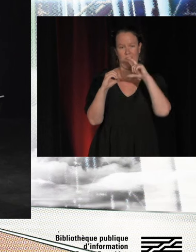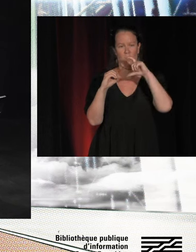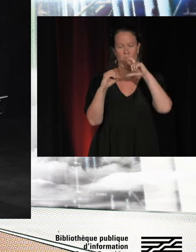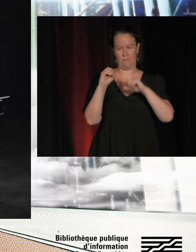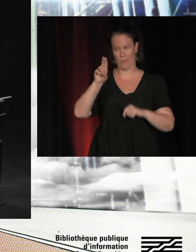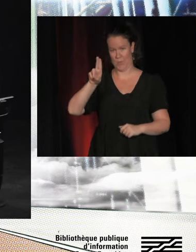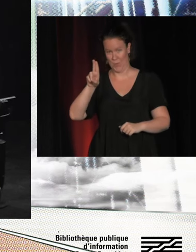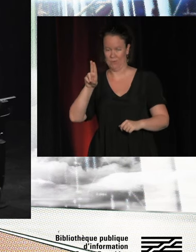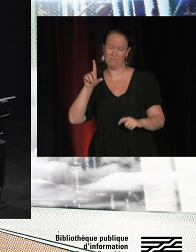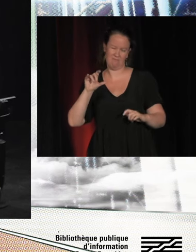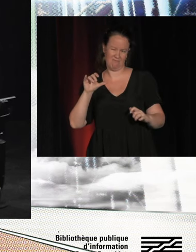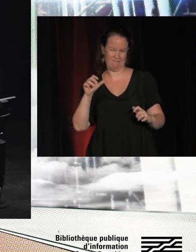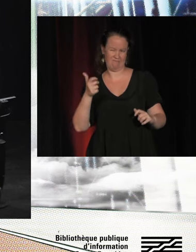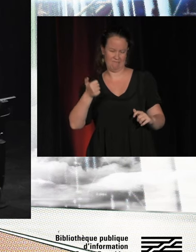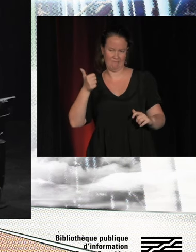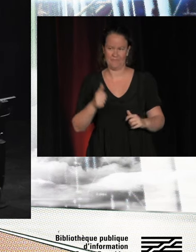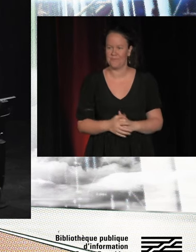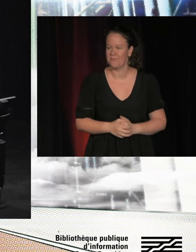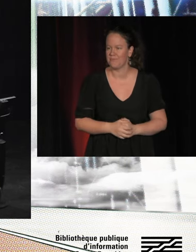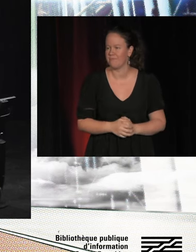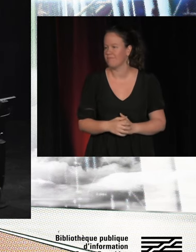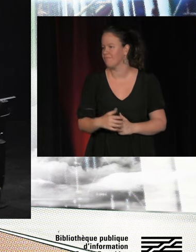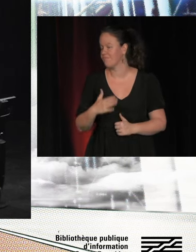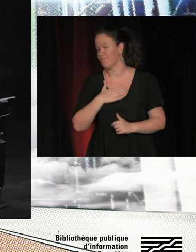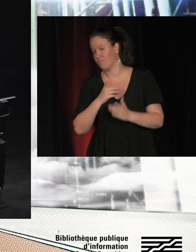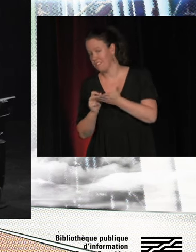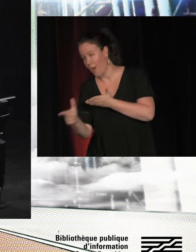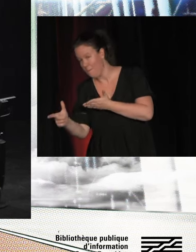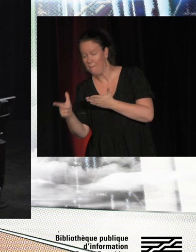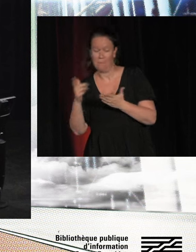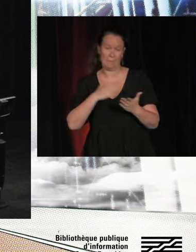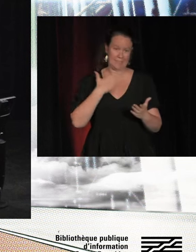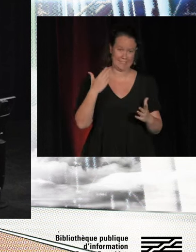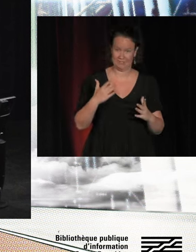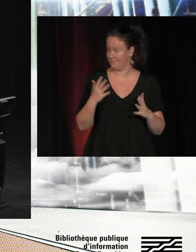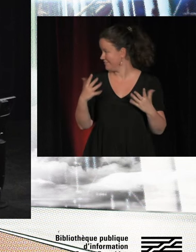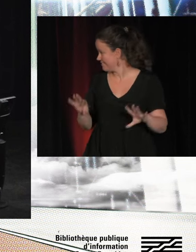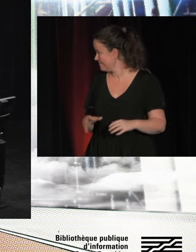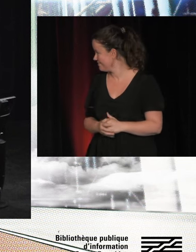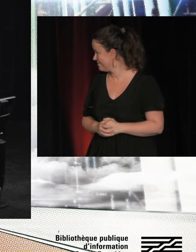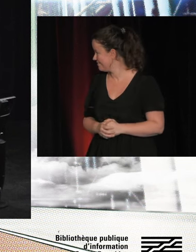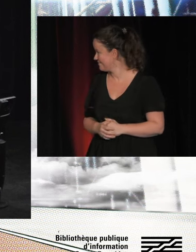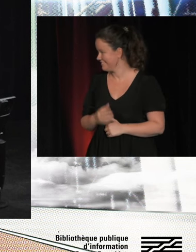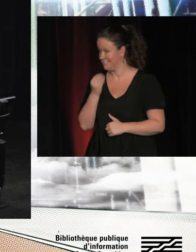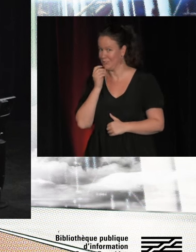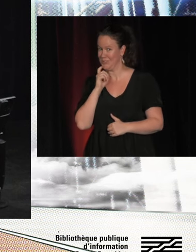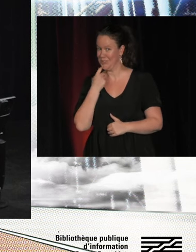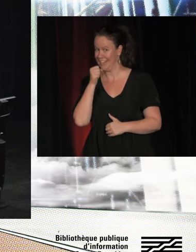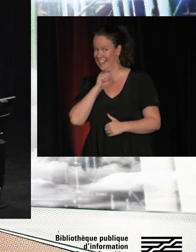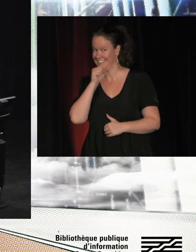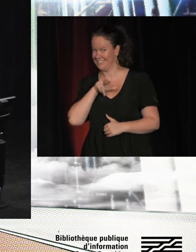gamers. Voilà. Et sinon, j'ai des Insta, j'ai des choses comme ça. Maintenant, je vais aller manger